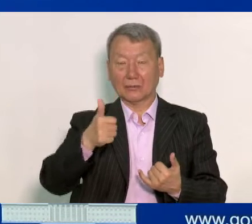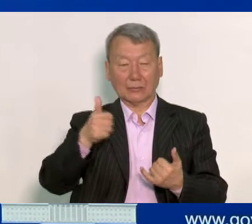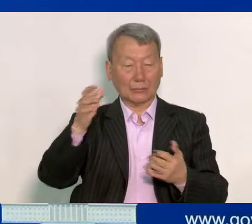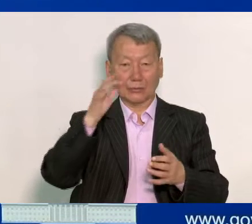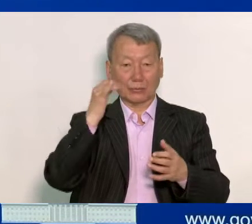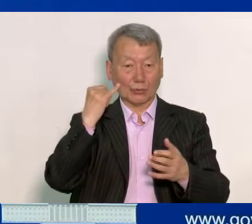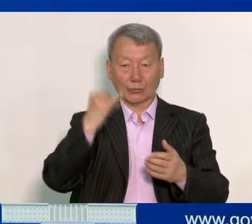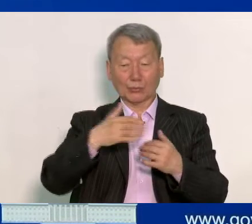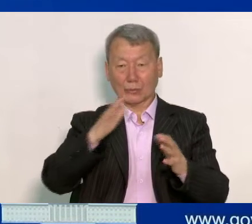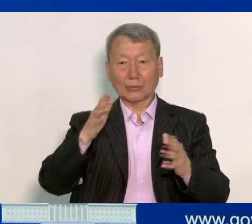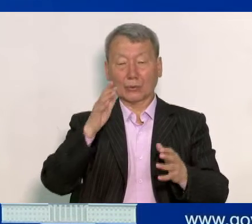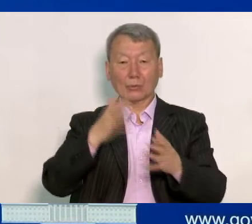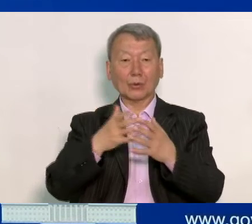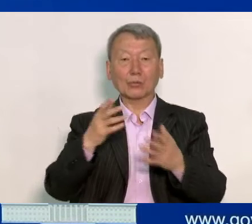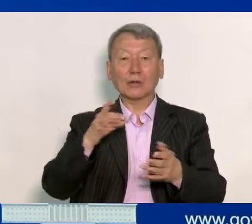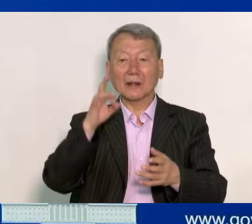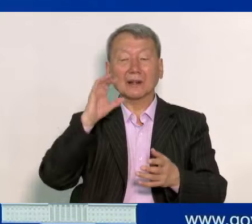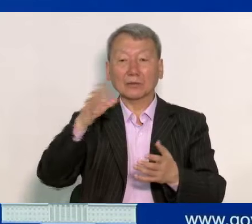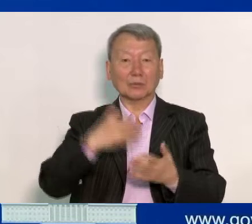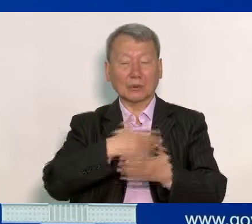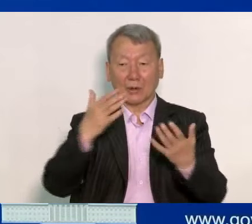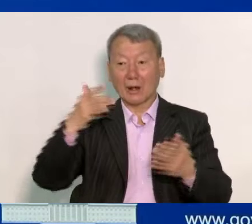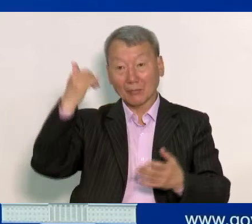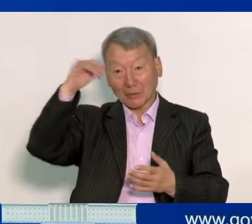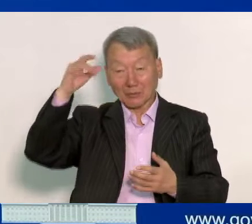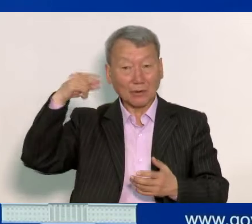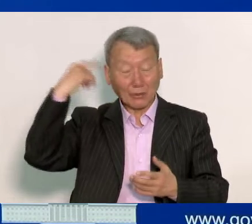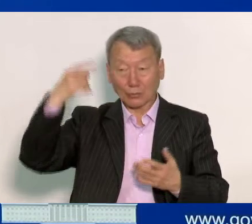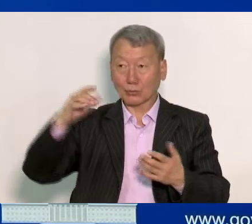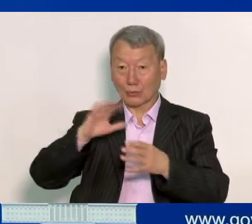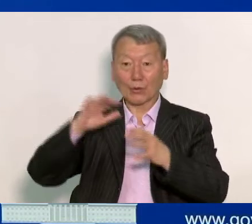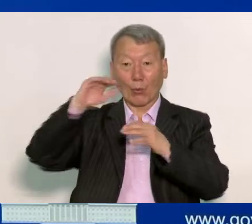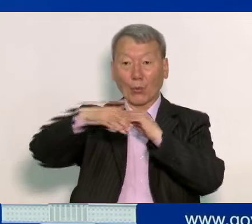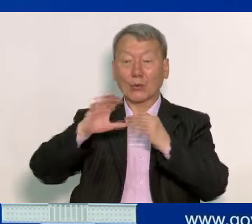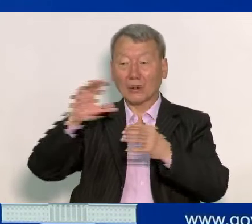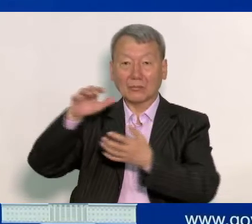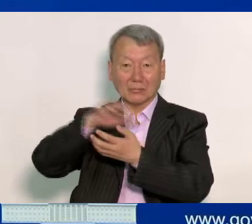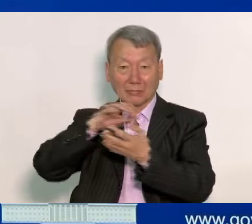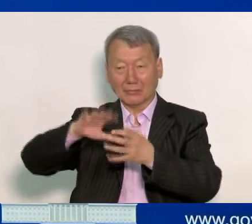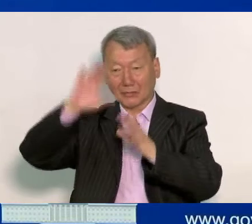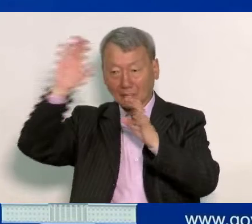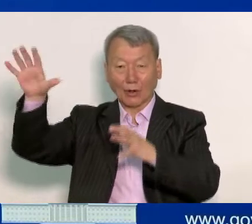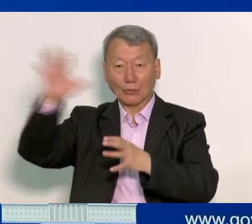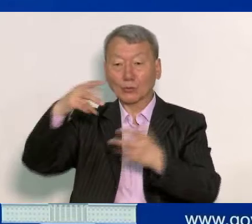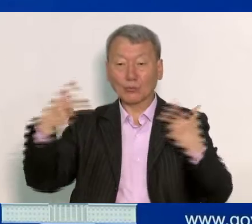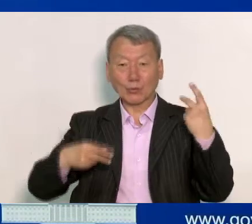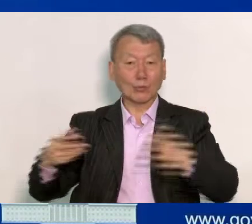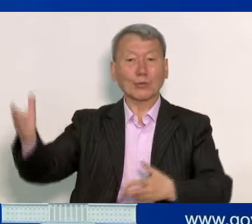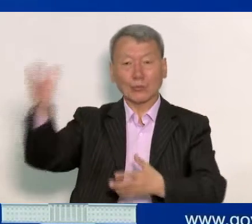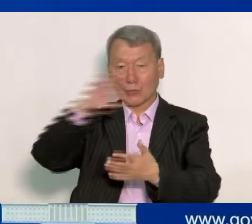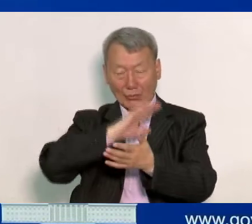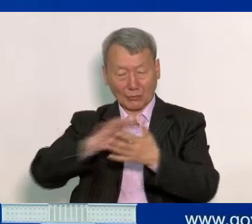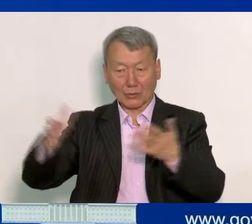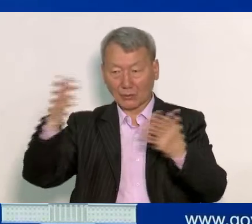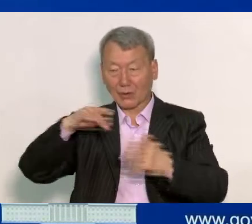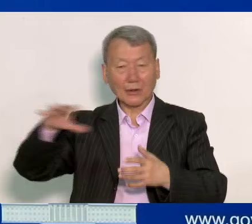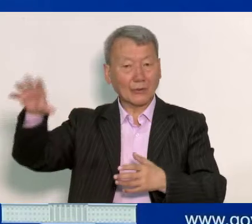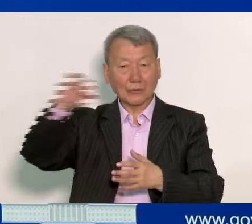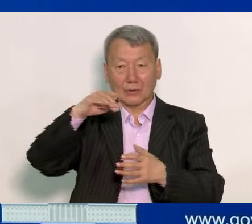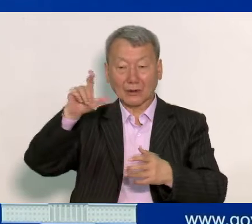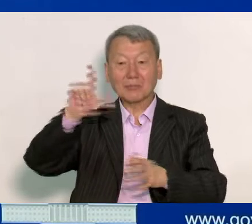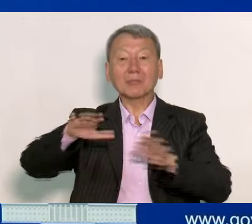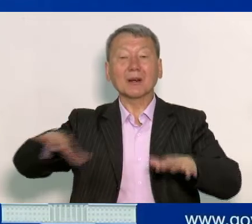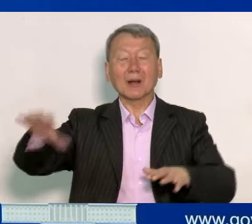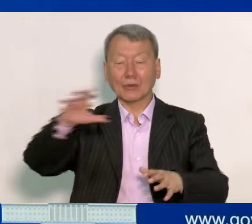болот. Эч кандай кооптонуулар жок, мал болсо жайытка кетип атат. Баардыгы вакцинациядан өттү, ветеринардык адистердин баары жер